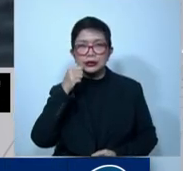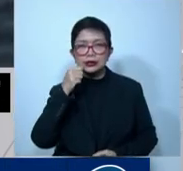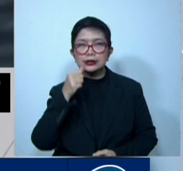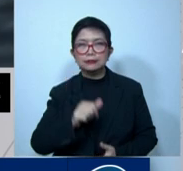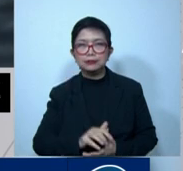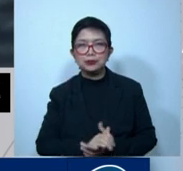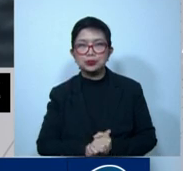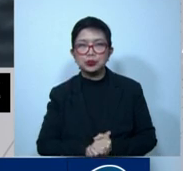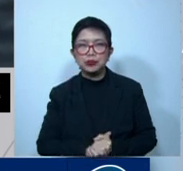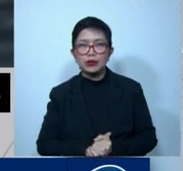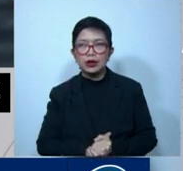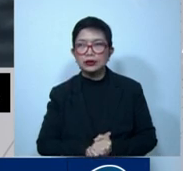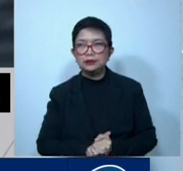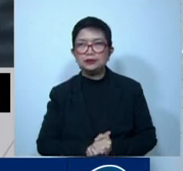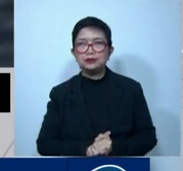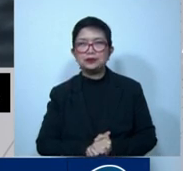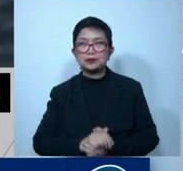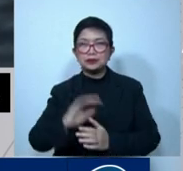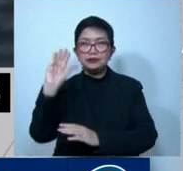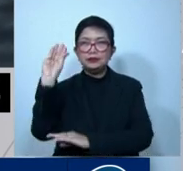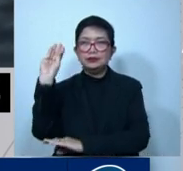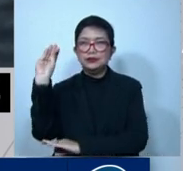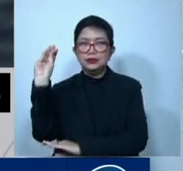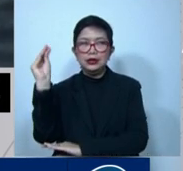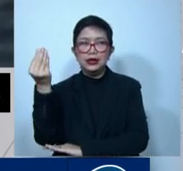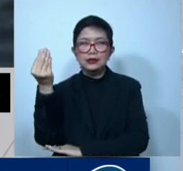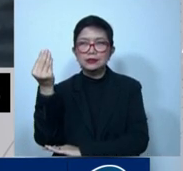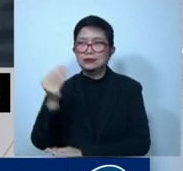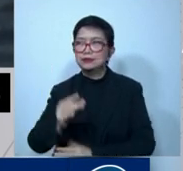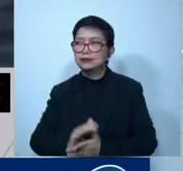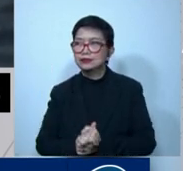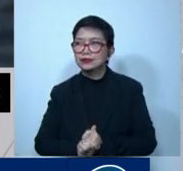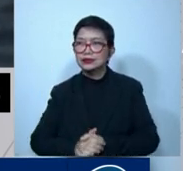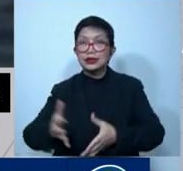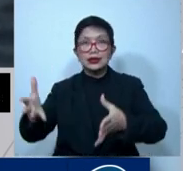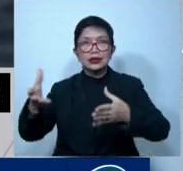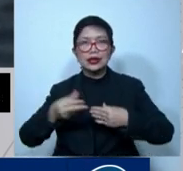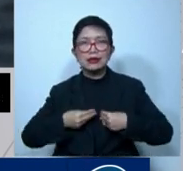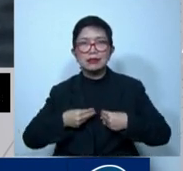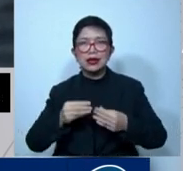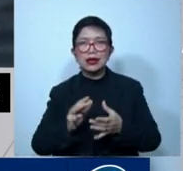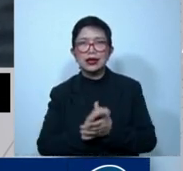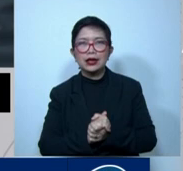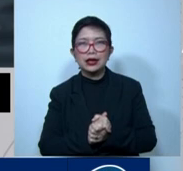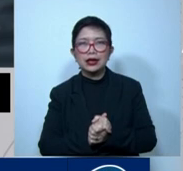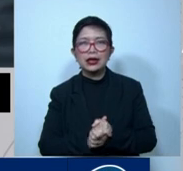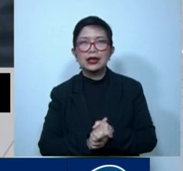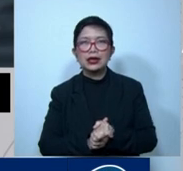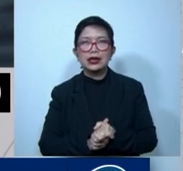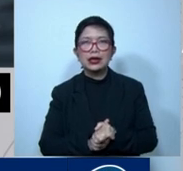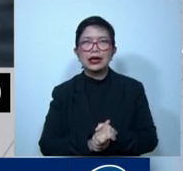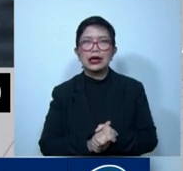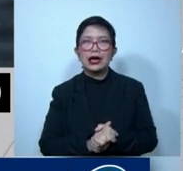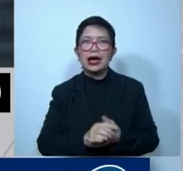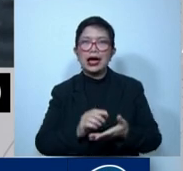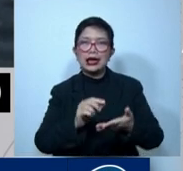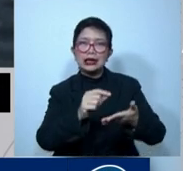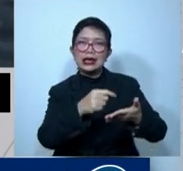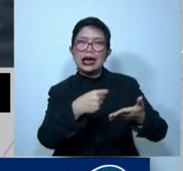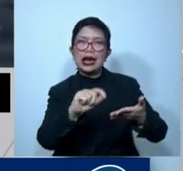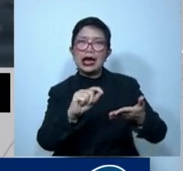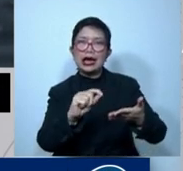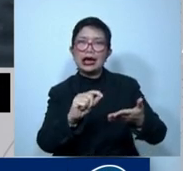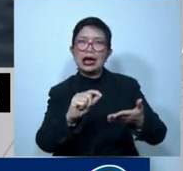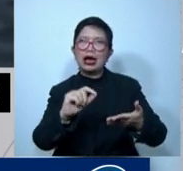sekali DKI menerima indeks polusi tertinggi di